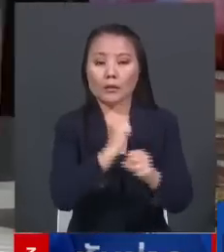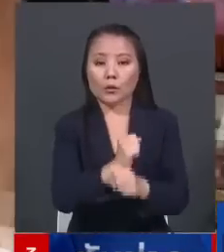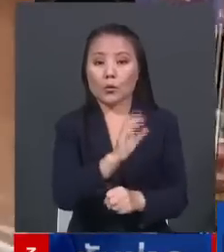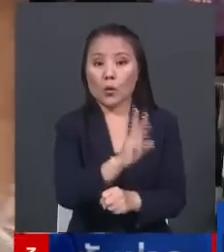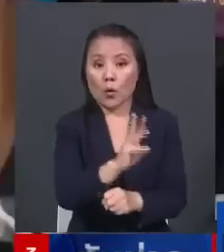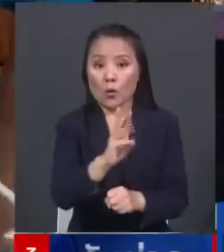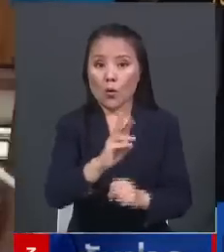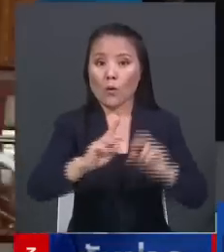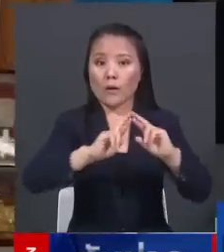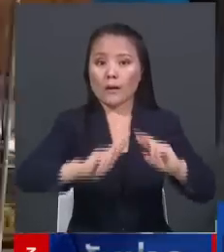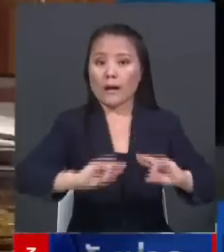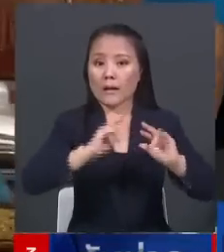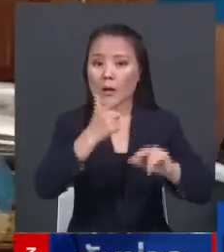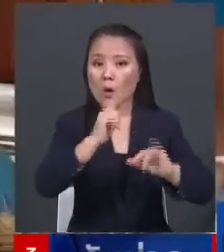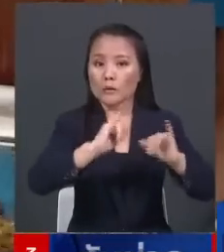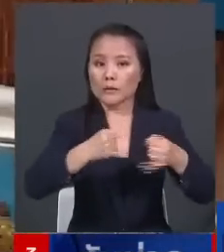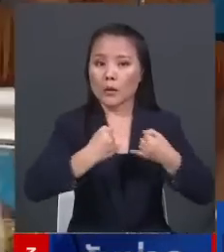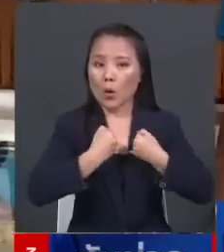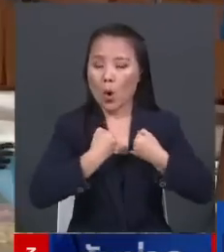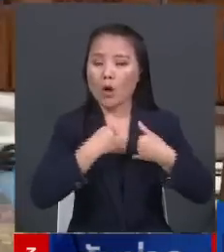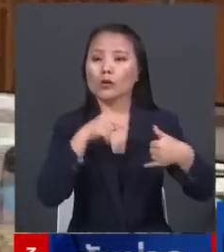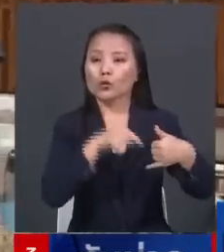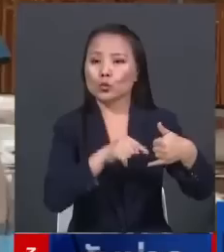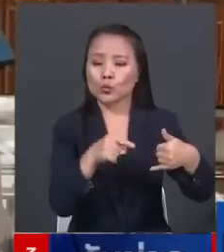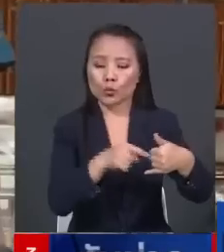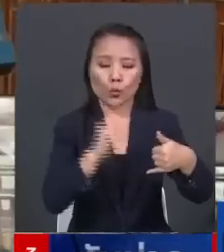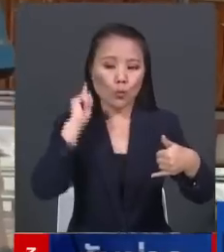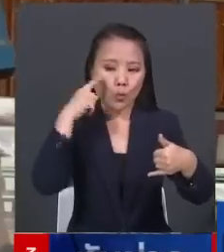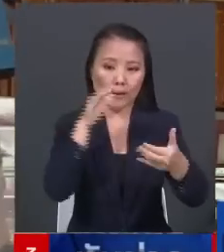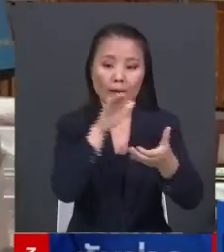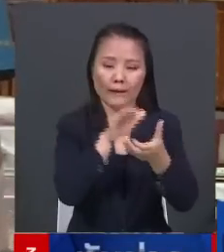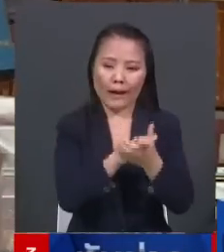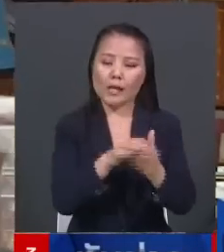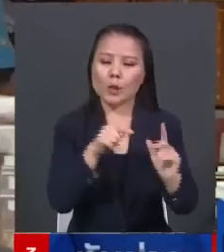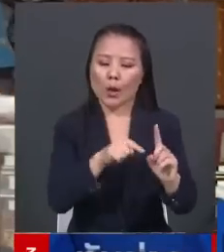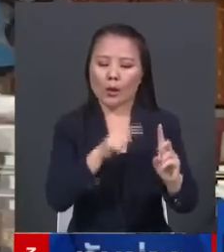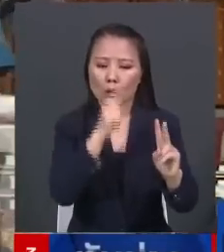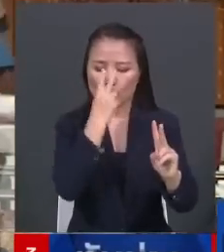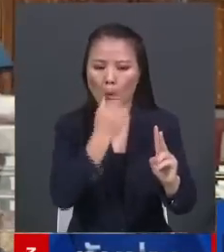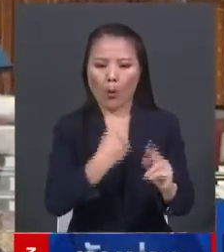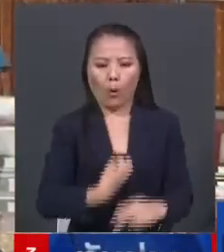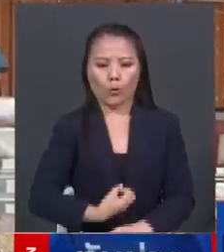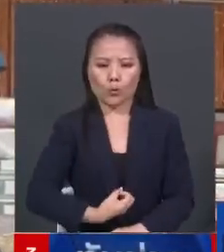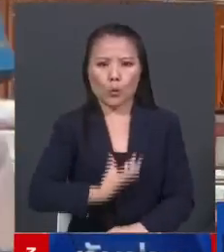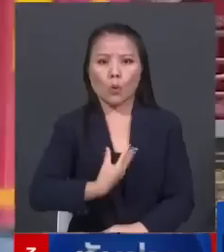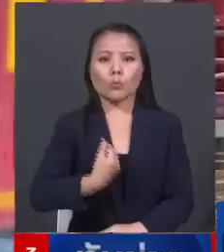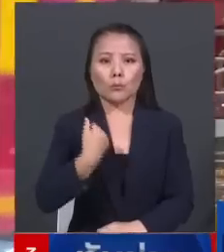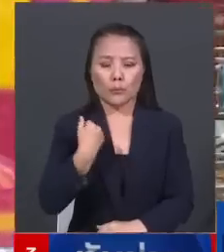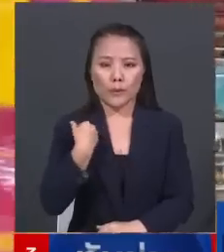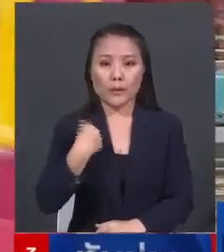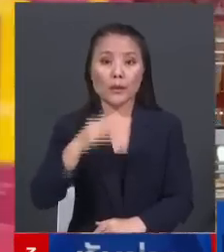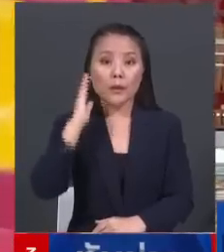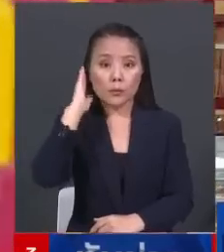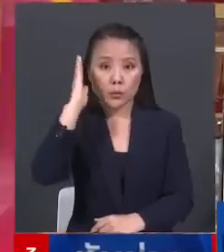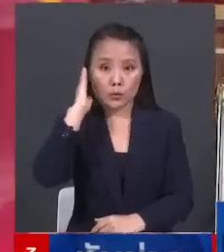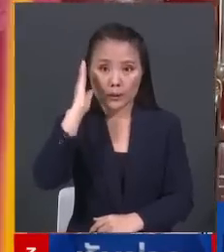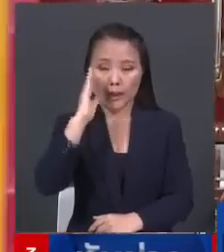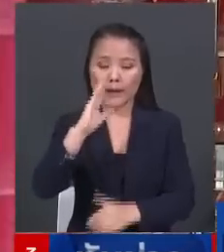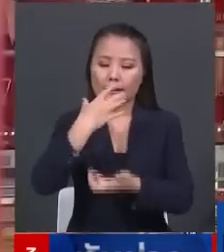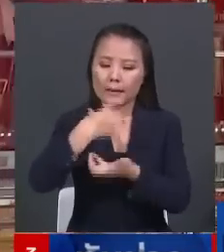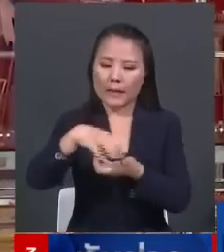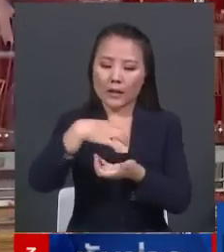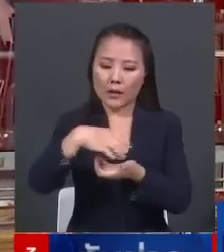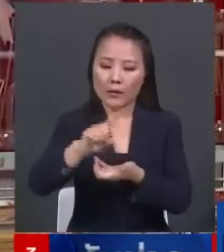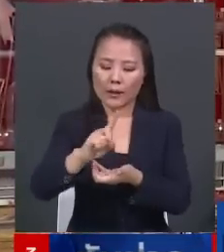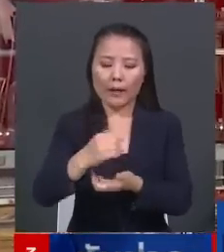ปีค่ะเป็นเจ้าของร้านยืนอยู่ในร้านกับภรรยาด้วยท่าทางตื่นตระหนกตกใจนายธีรพงศ์ให้การแบบนี้นะคะบอกว่าขณ